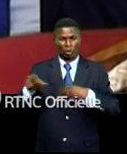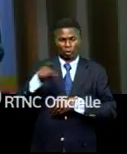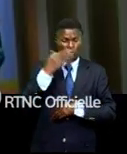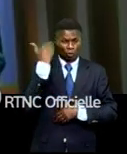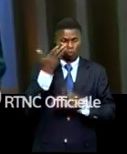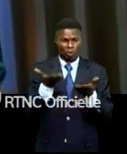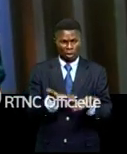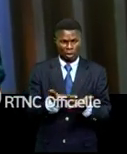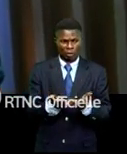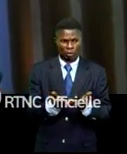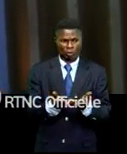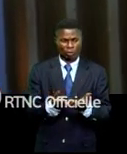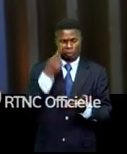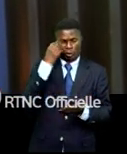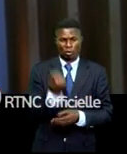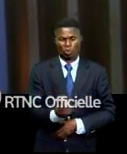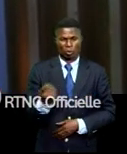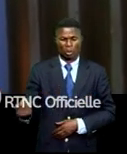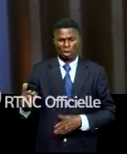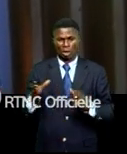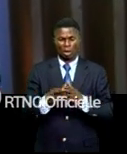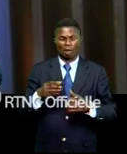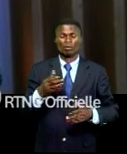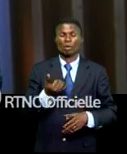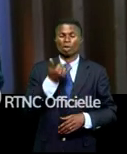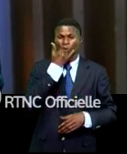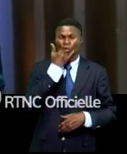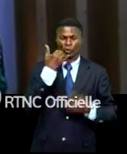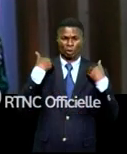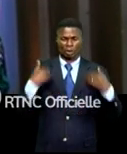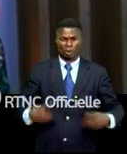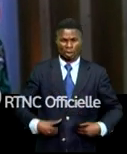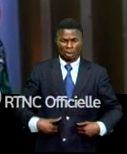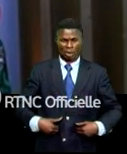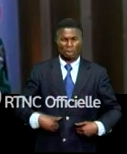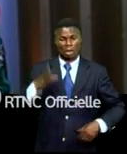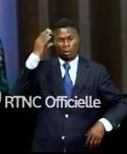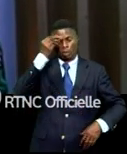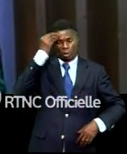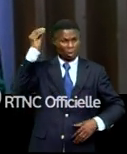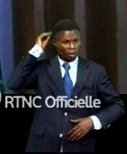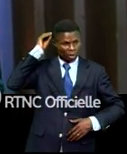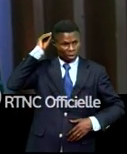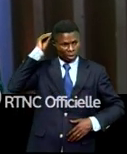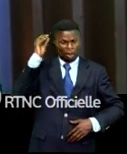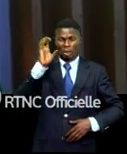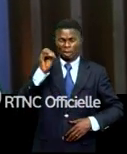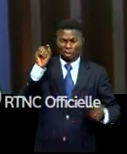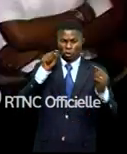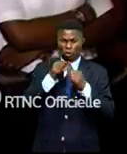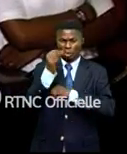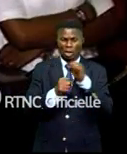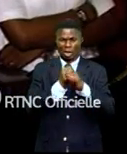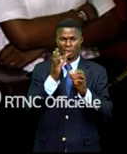vue pour les enfants avec malformation et trisomie de 0 à 18